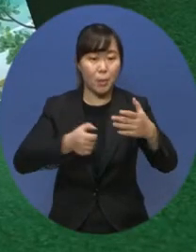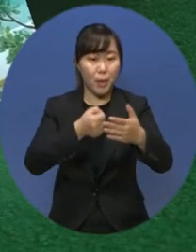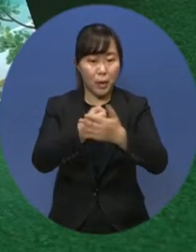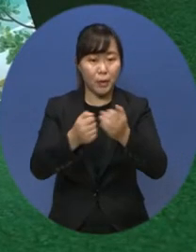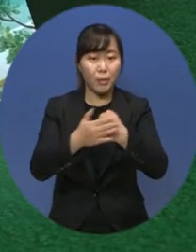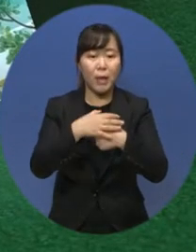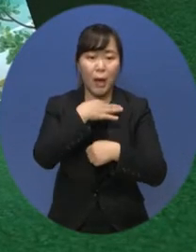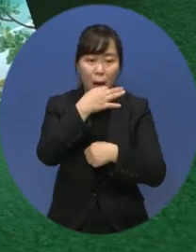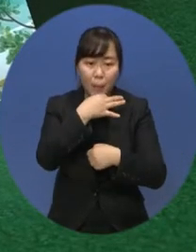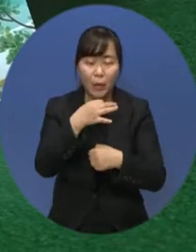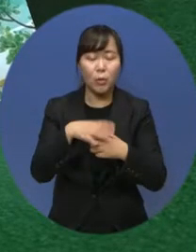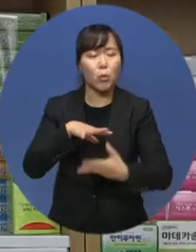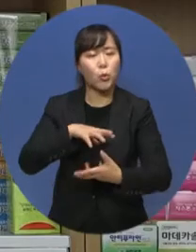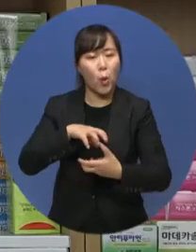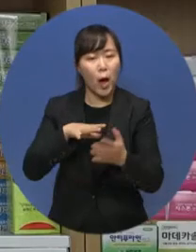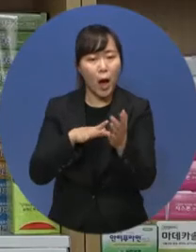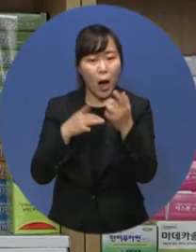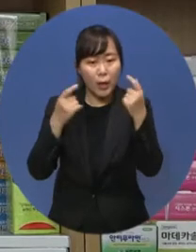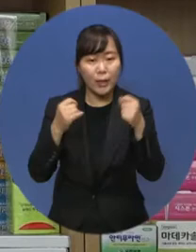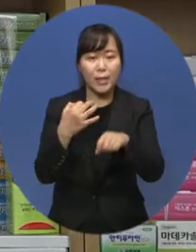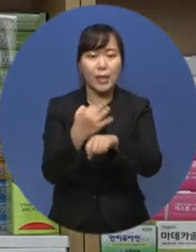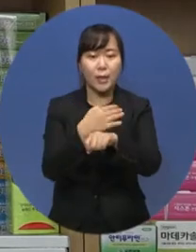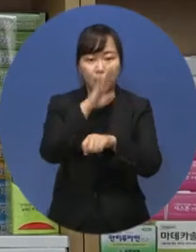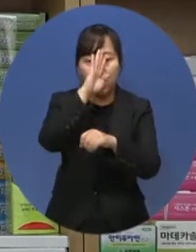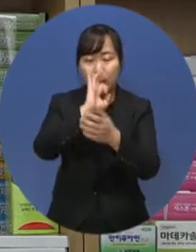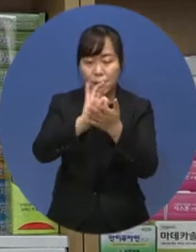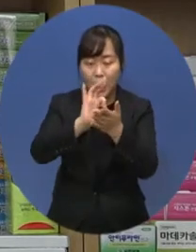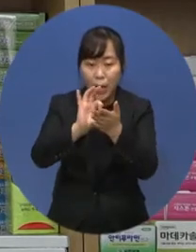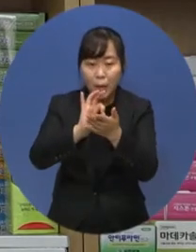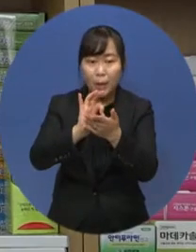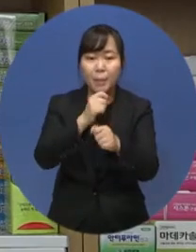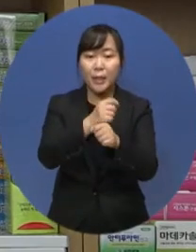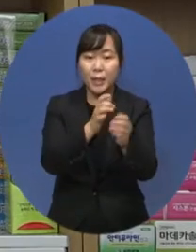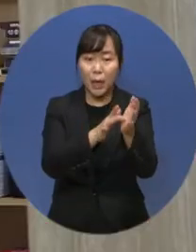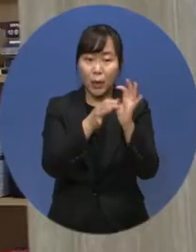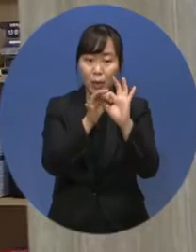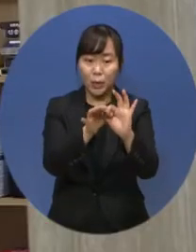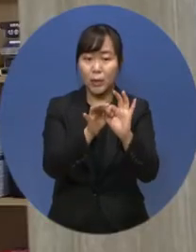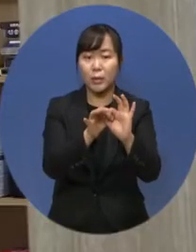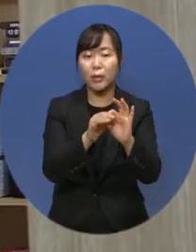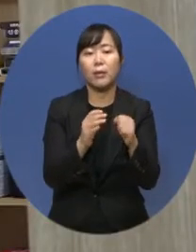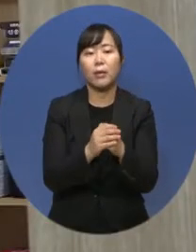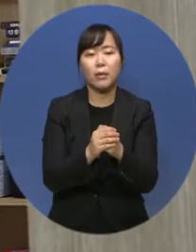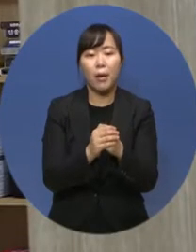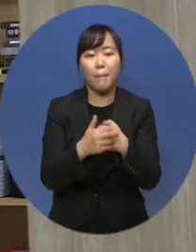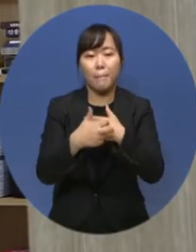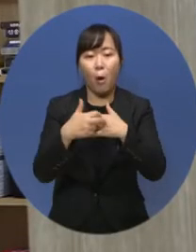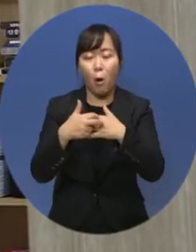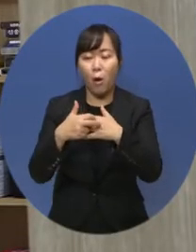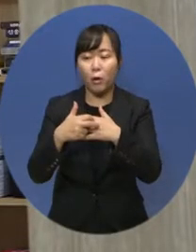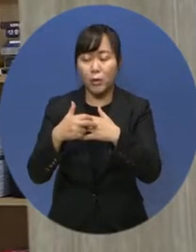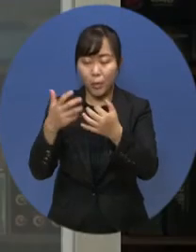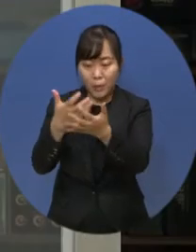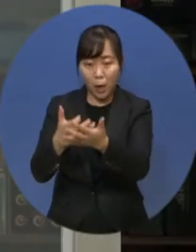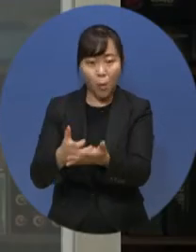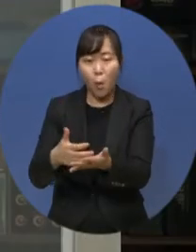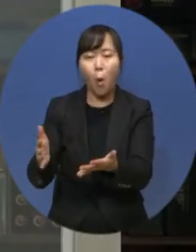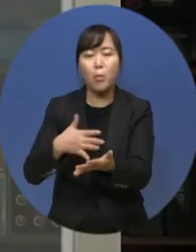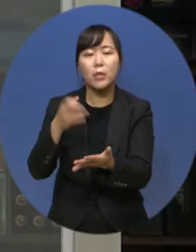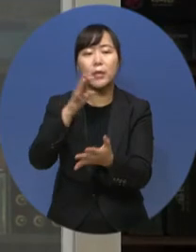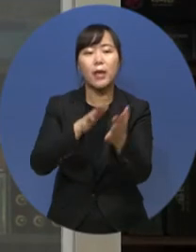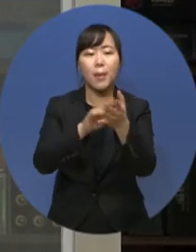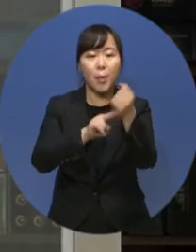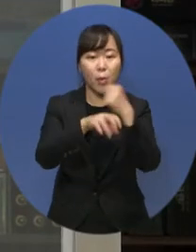감기약, 소화제와 같은 가벼운 질환에 사용하는 조제약에 대해서는 병의원의 처방전 없이